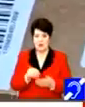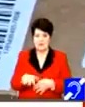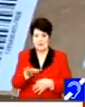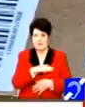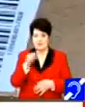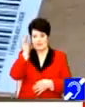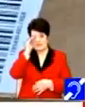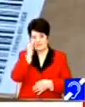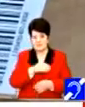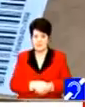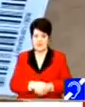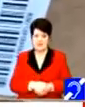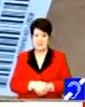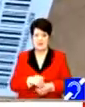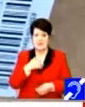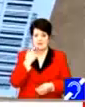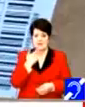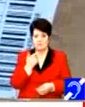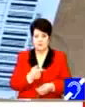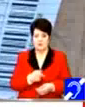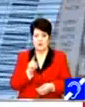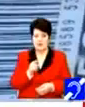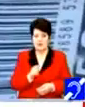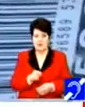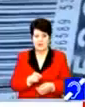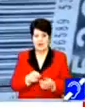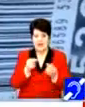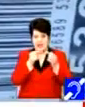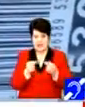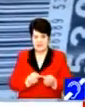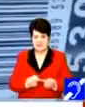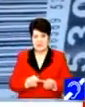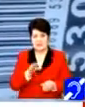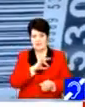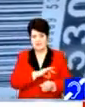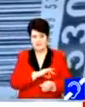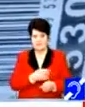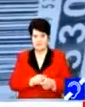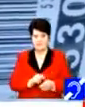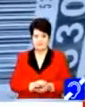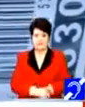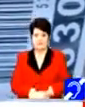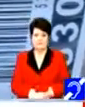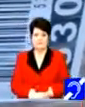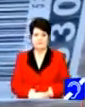regiunea transnistreană, refuzând să ofere alte detalii privind locul exact de aprovizionare și destinația cărnii.